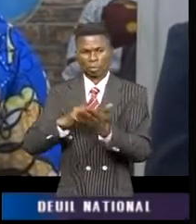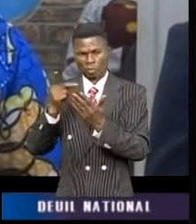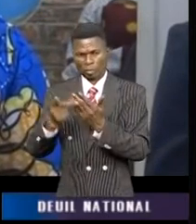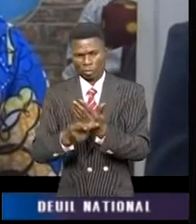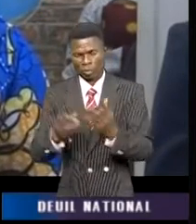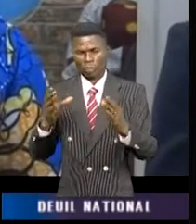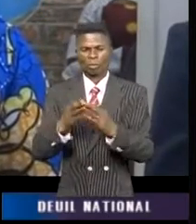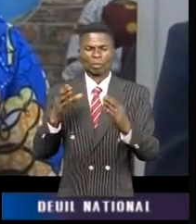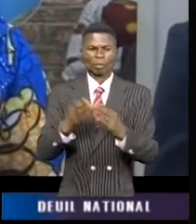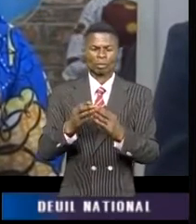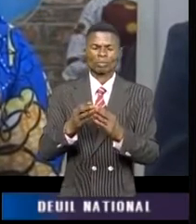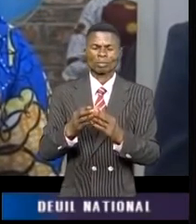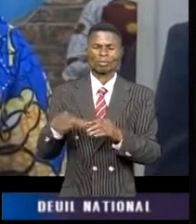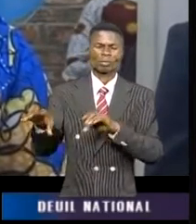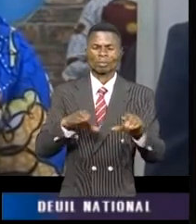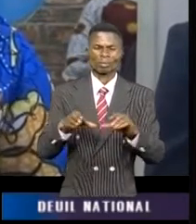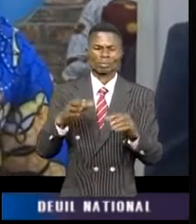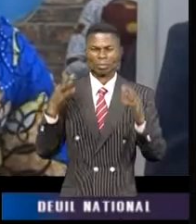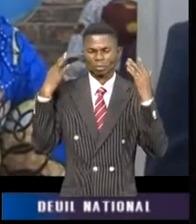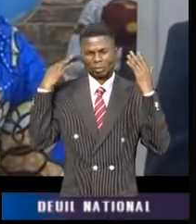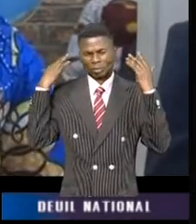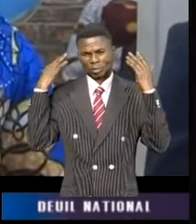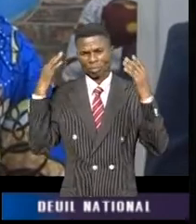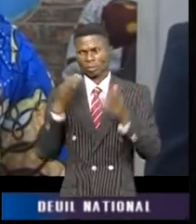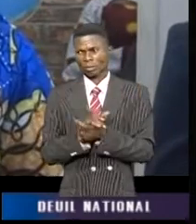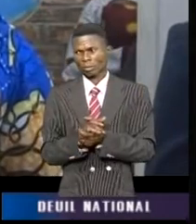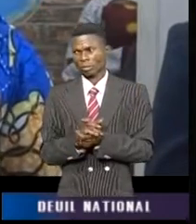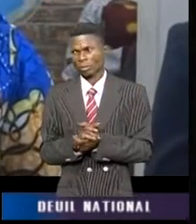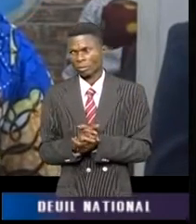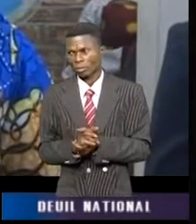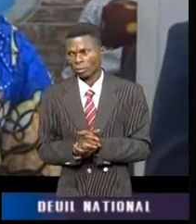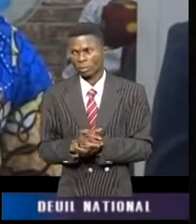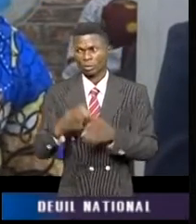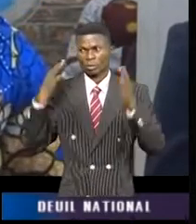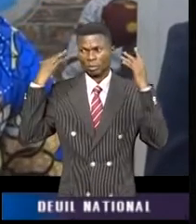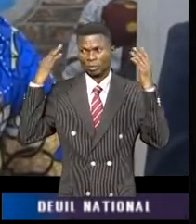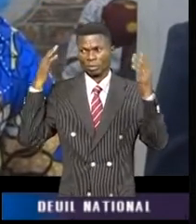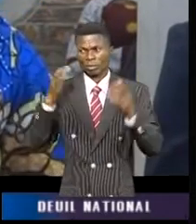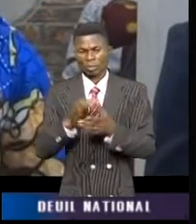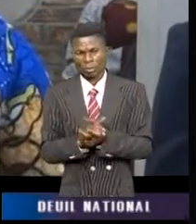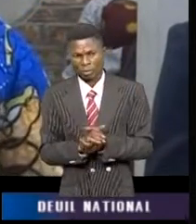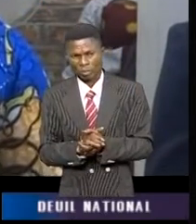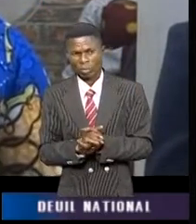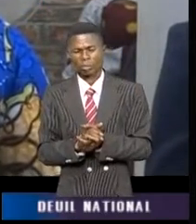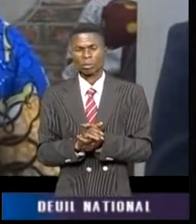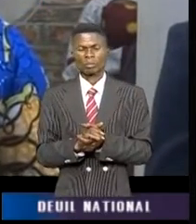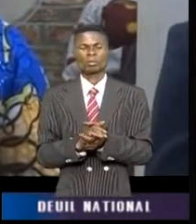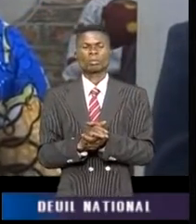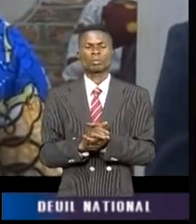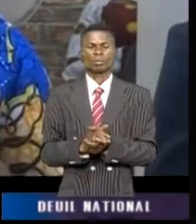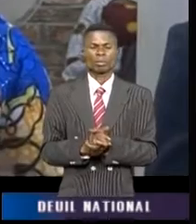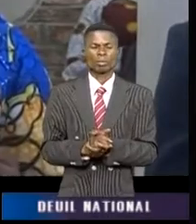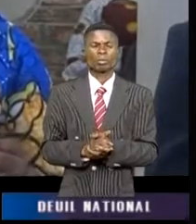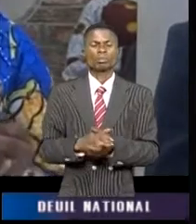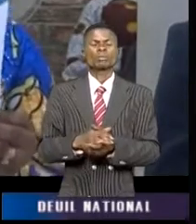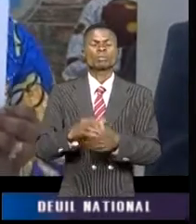avec les actions et recommandations signifiant non seulement les acteurs, les responsabilités, mais aussi